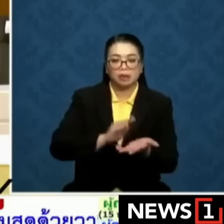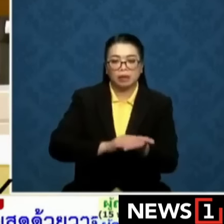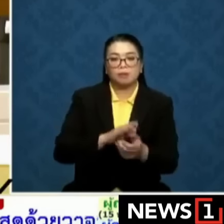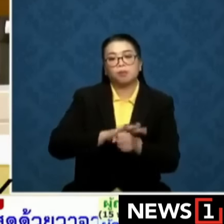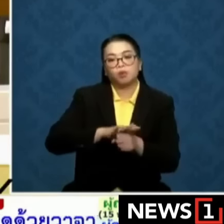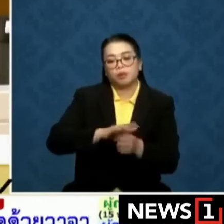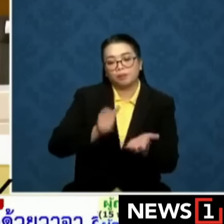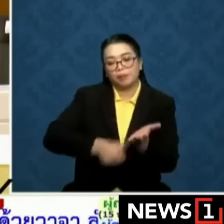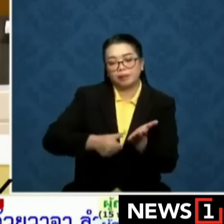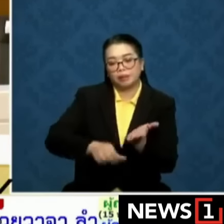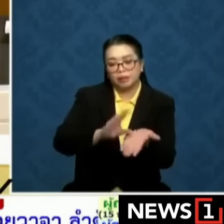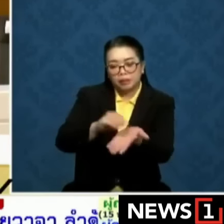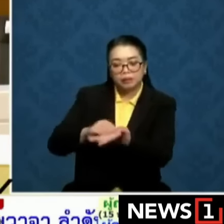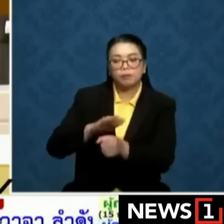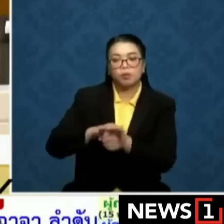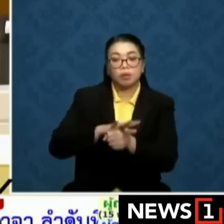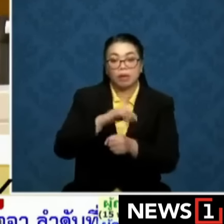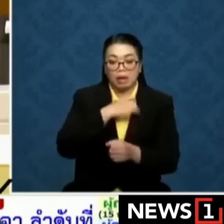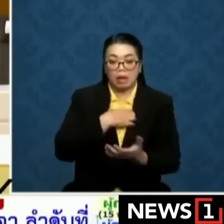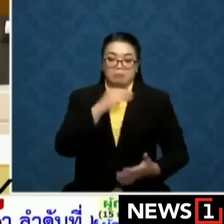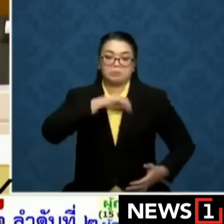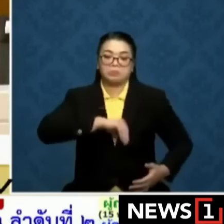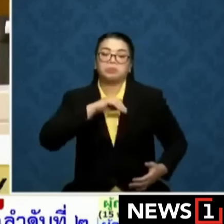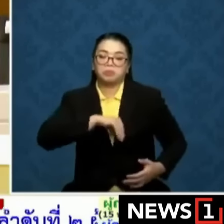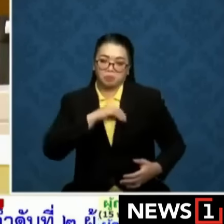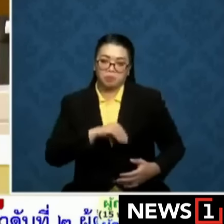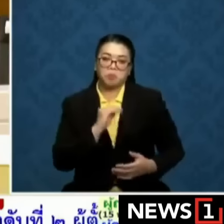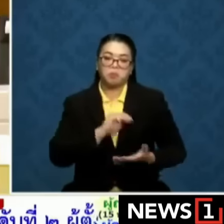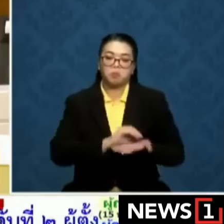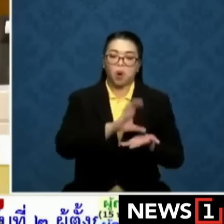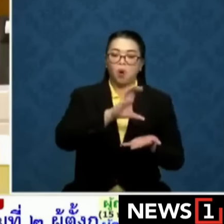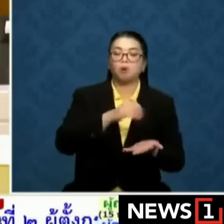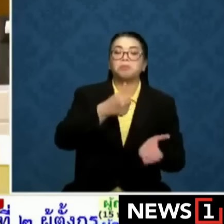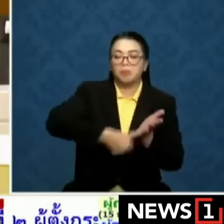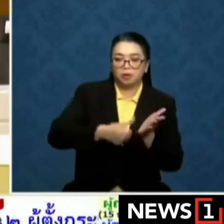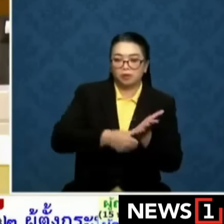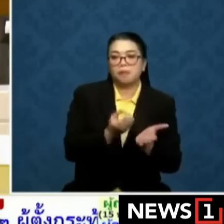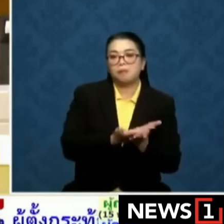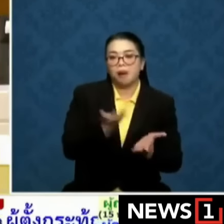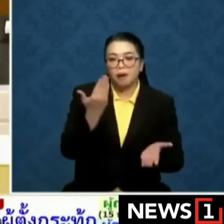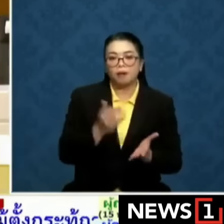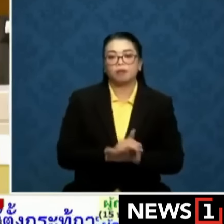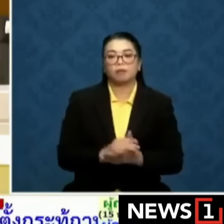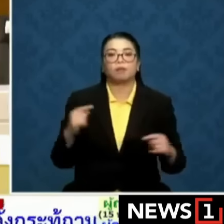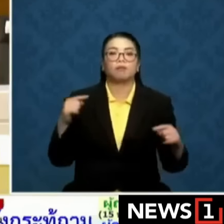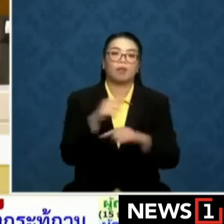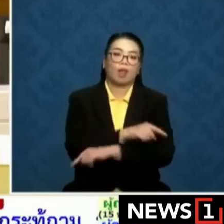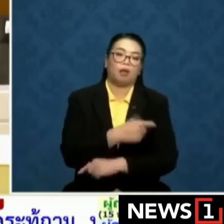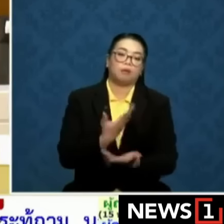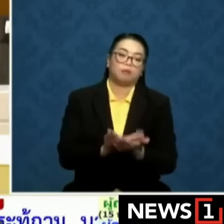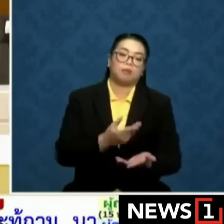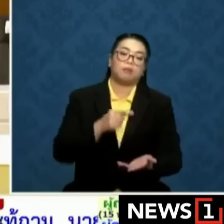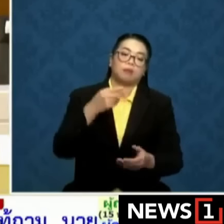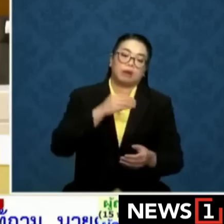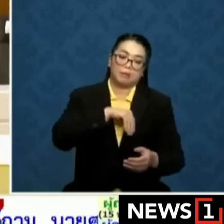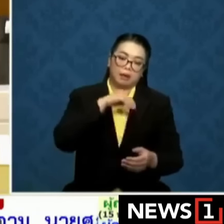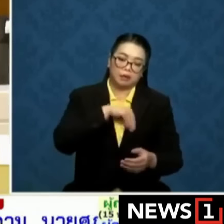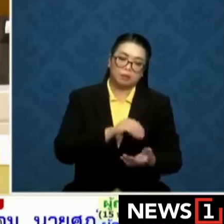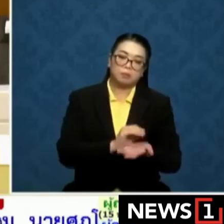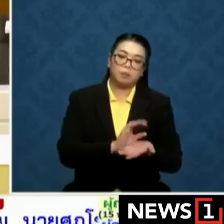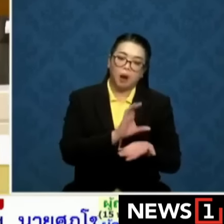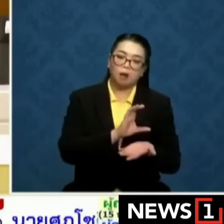แก้ปัญหากำลังจะแก้กฎหมายกองทุนน้ำมันใหม่ให้รู้ต้นทุนน้ำมันไม่ให้ประชาชนต้องแบกรับและรัฐมีรายได้ดังนั้นเมื่อกฎหมายฉ